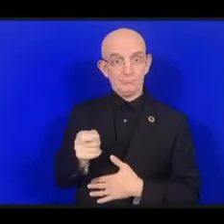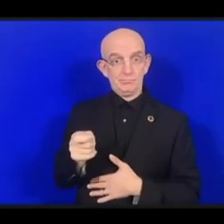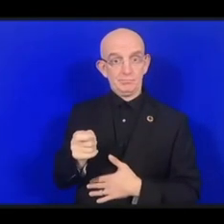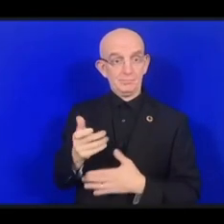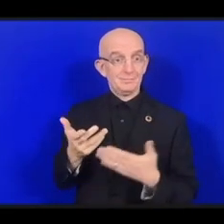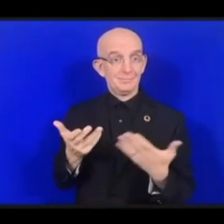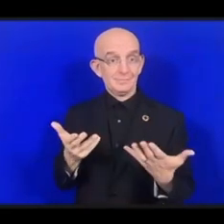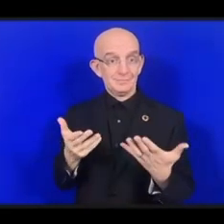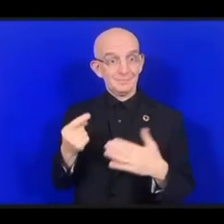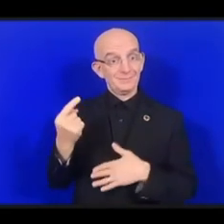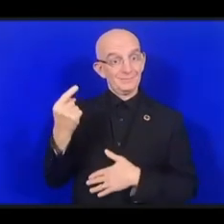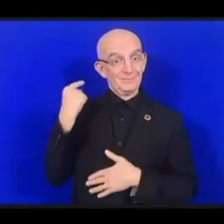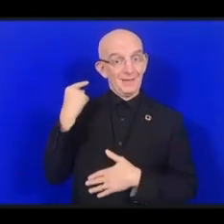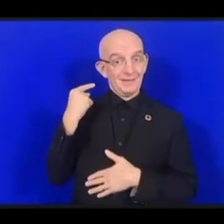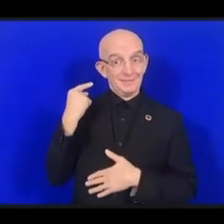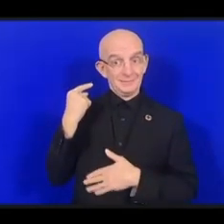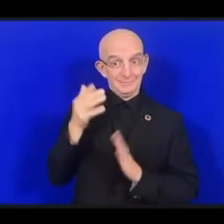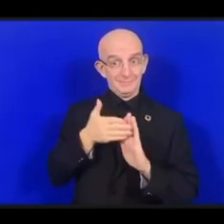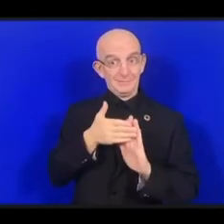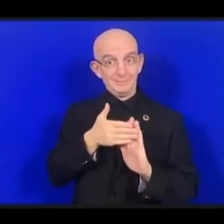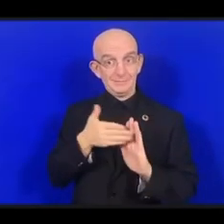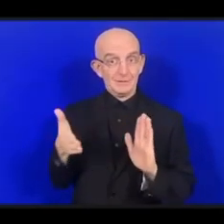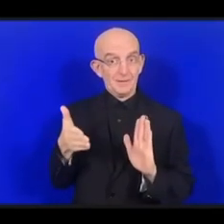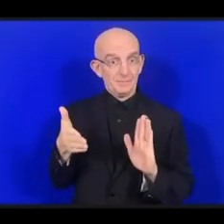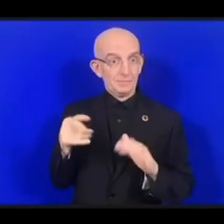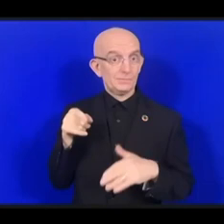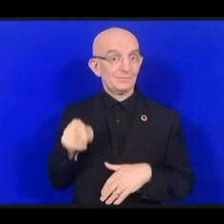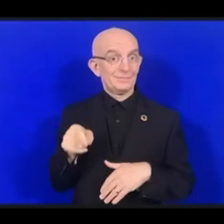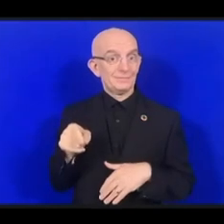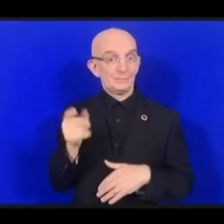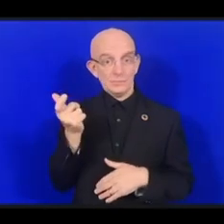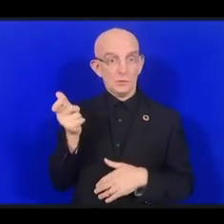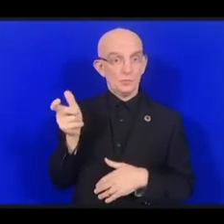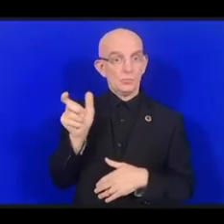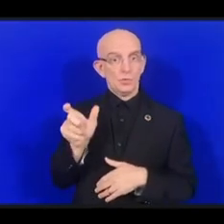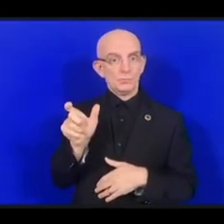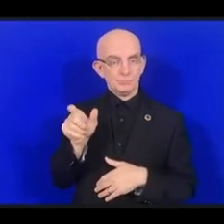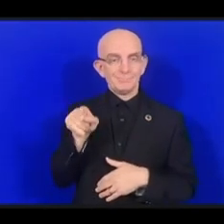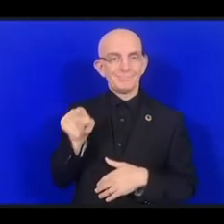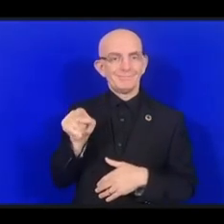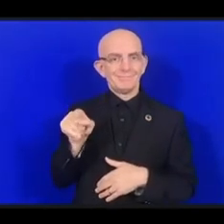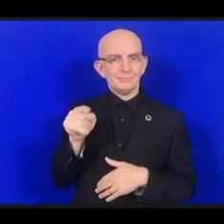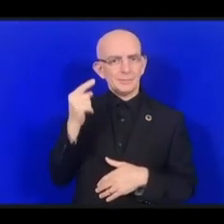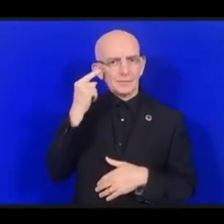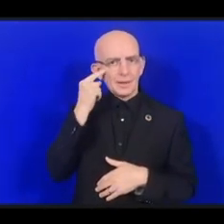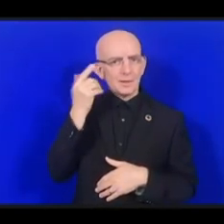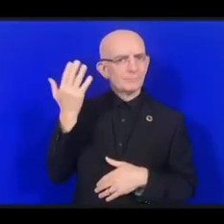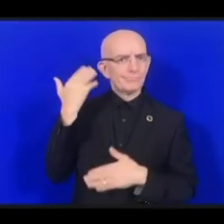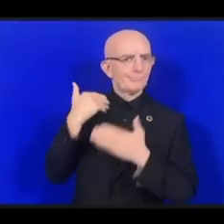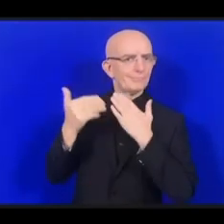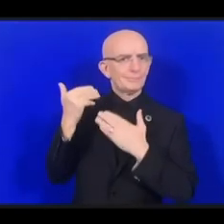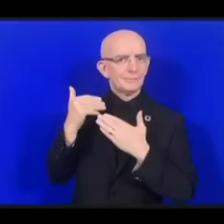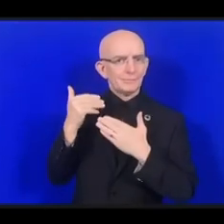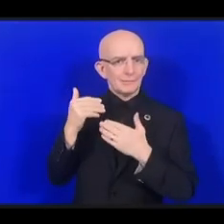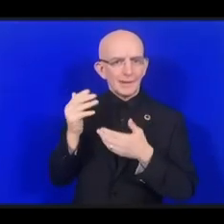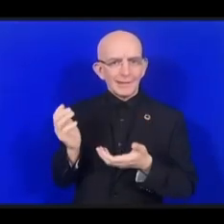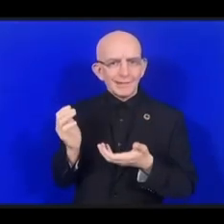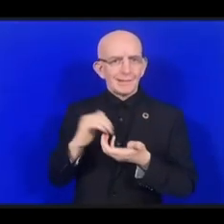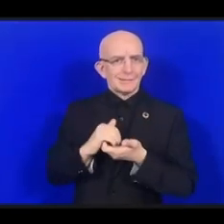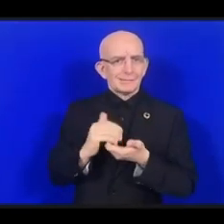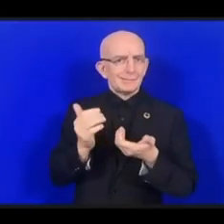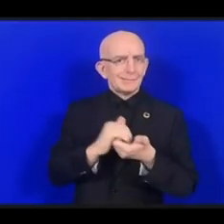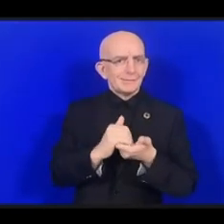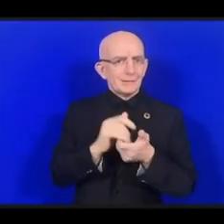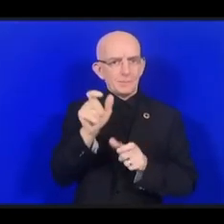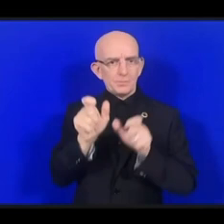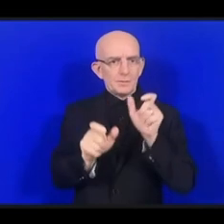今天我们用 Kizuna 这个字呢，已经不再仅仅去指人与人之间的纽带，比方说友